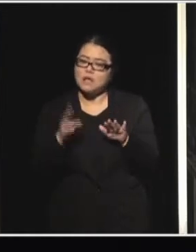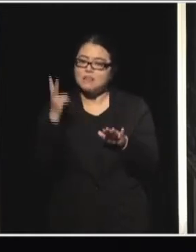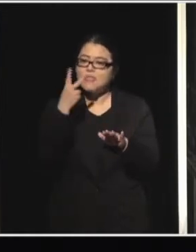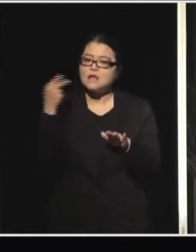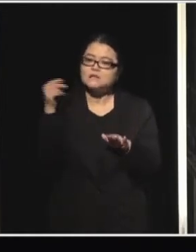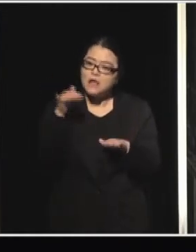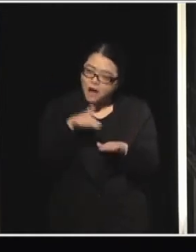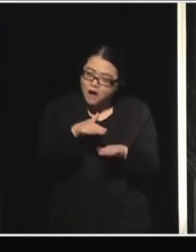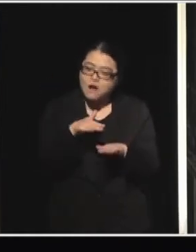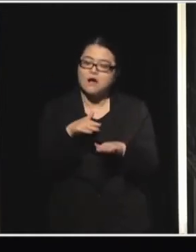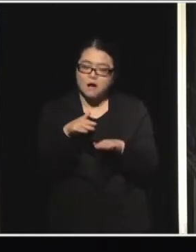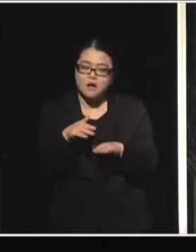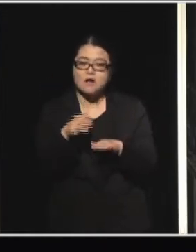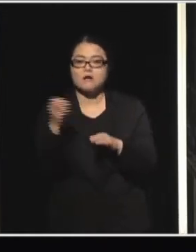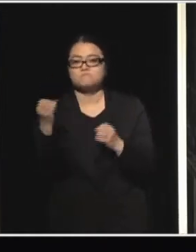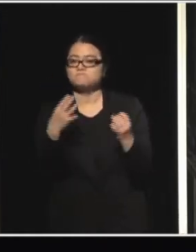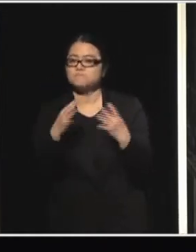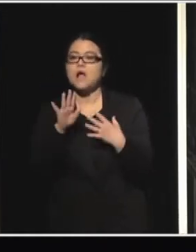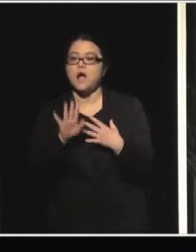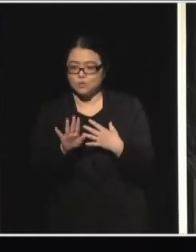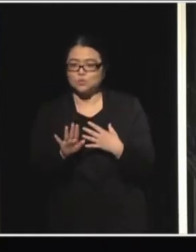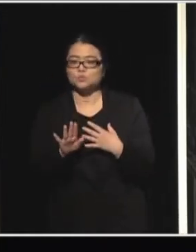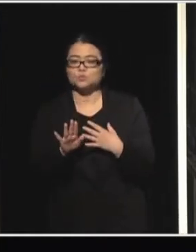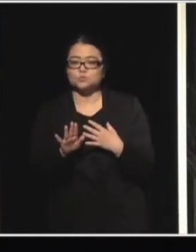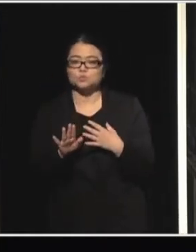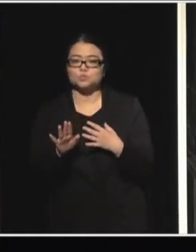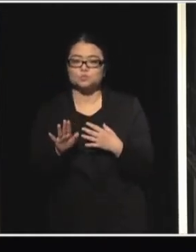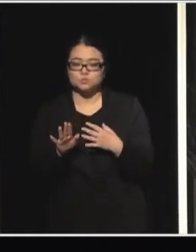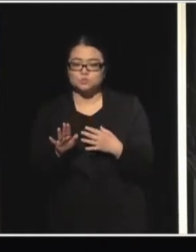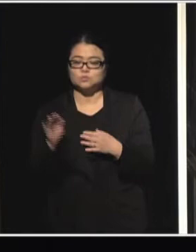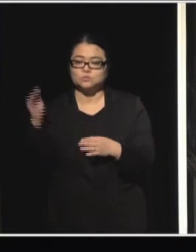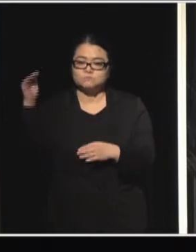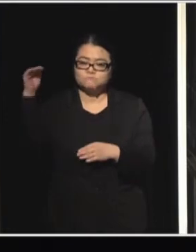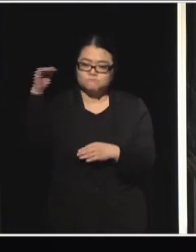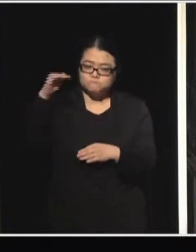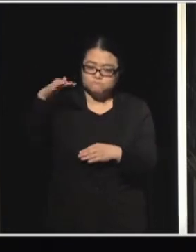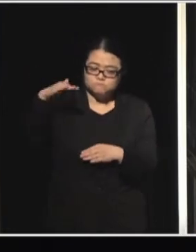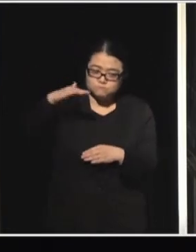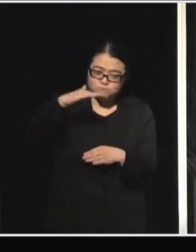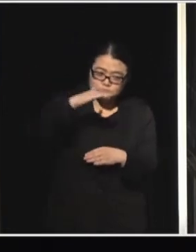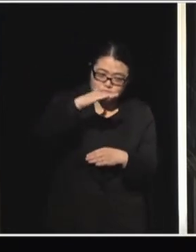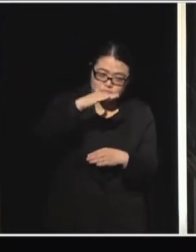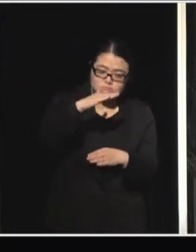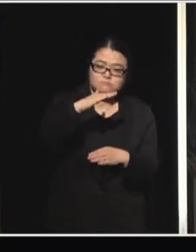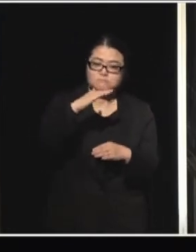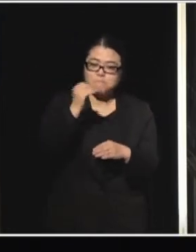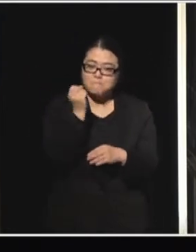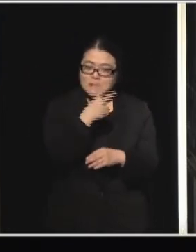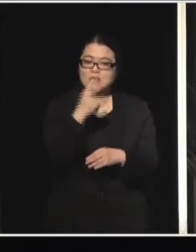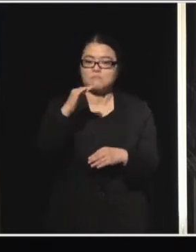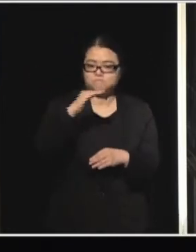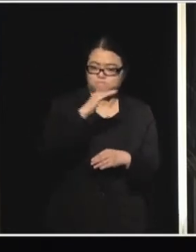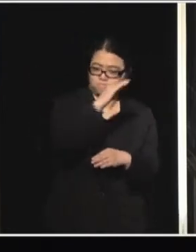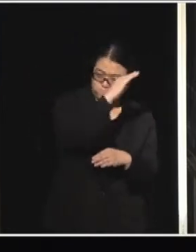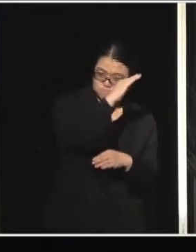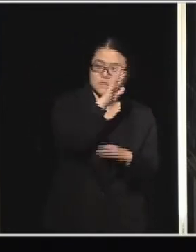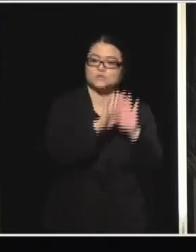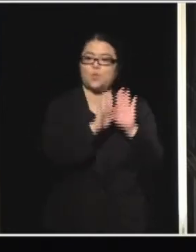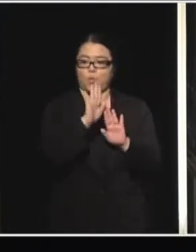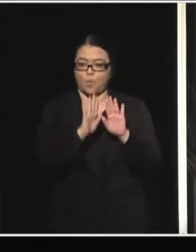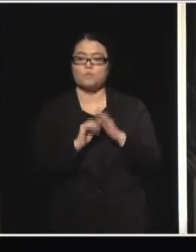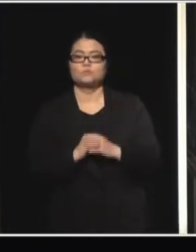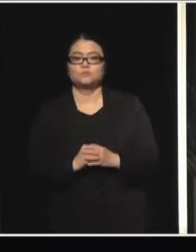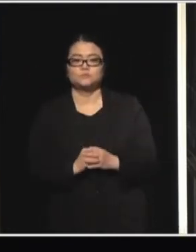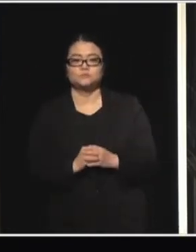がまだ完全に収束はしないですねまあ徐々にまた増えてきて利用な状況とも言われています感染者数は